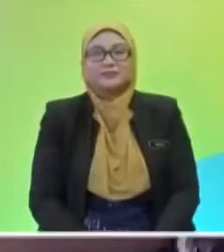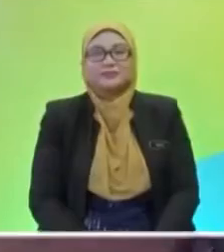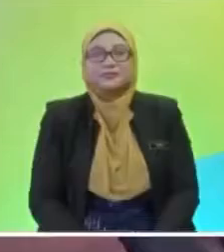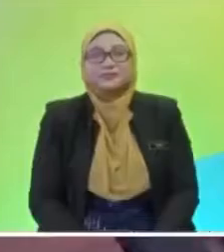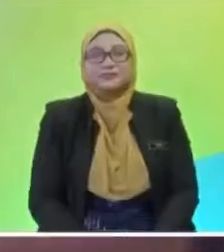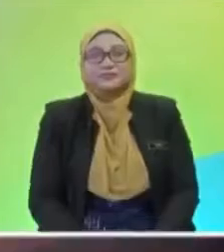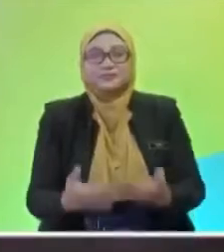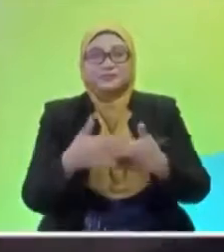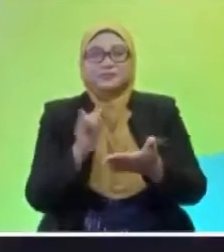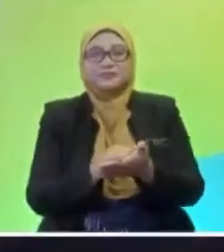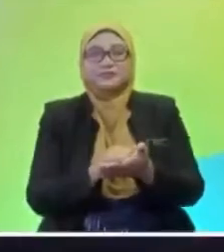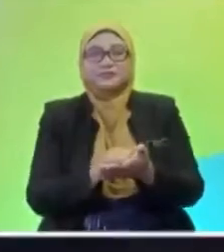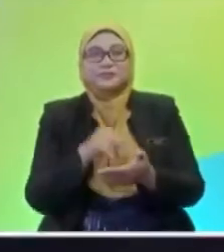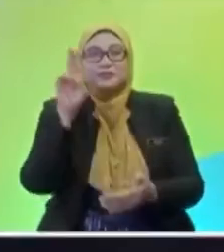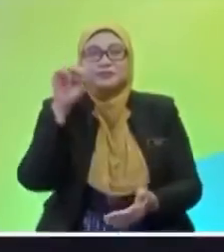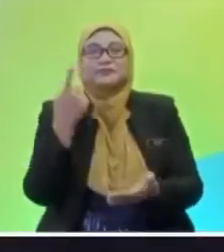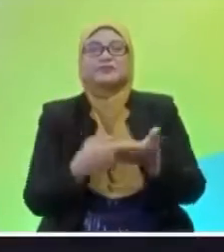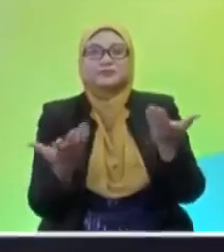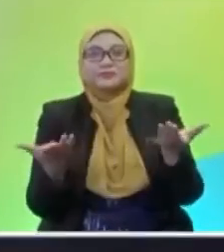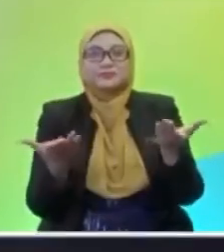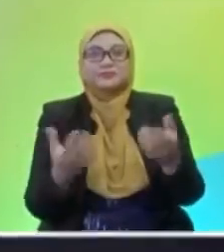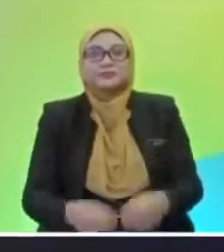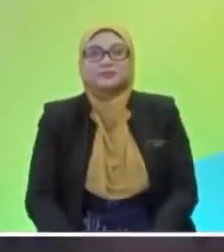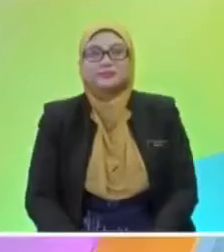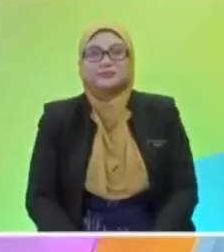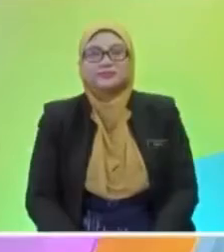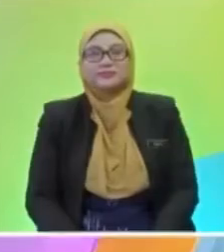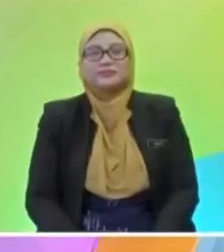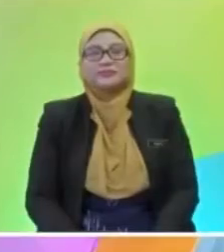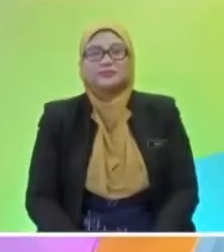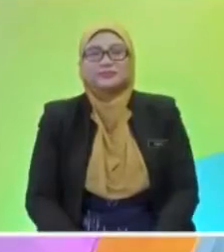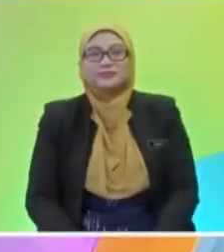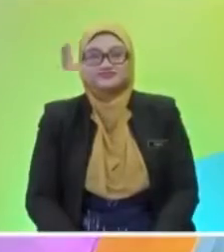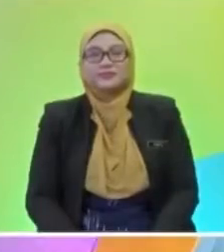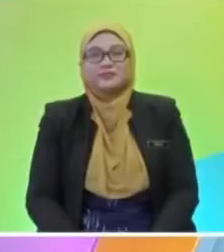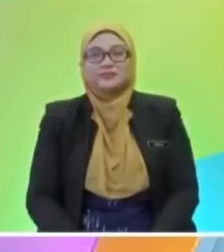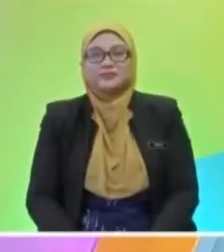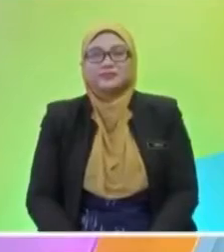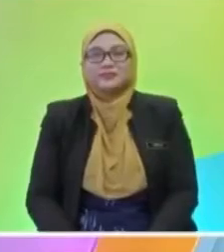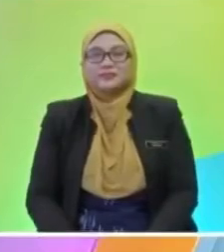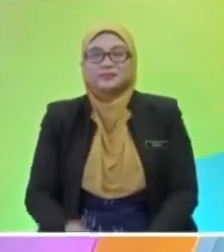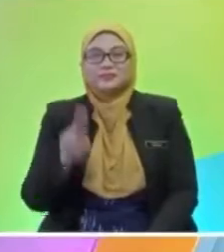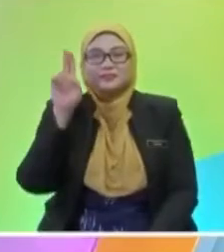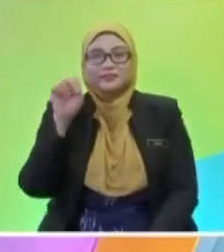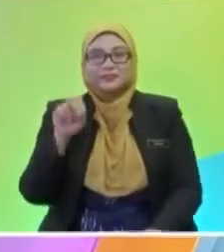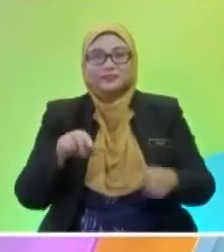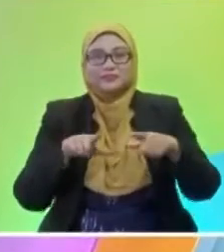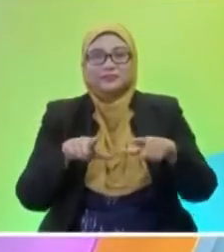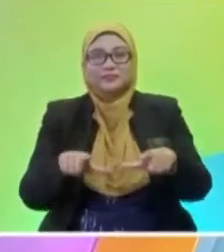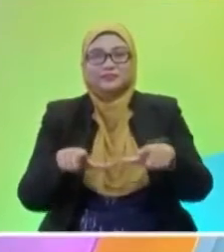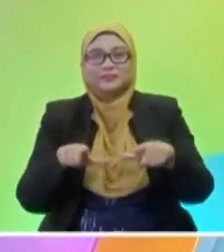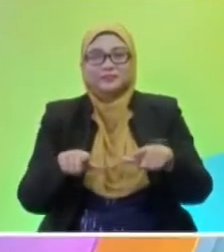kita nak pasang apa lagi? Yang belum pasang? Kita nak pasang papan isyarat penerima, cikgu. Okey, betul Syafiqah. Kita akan pasangkan papan